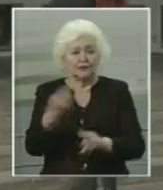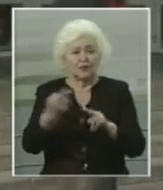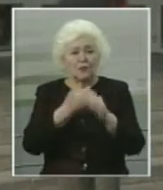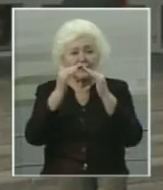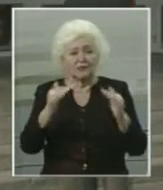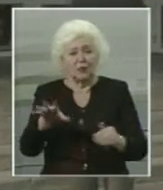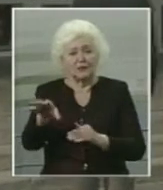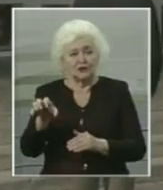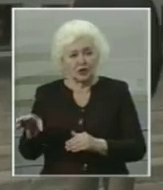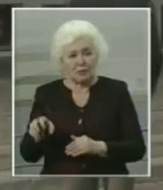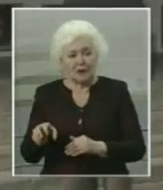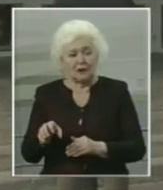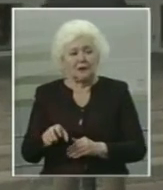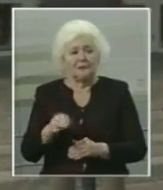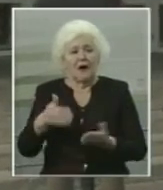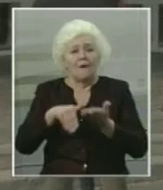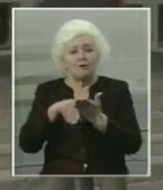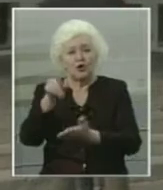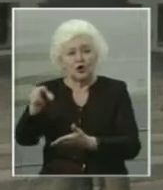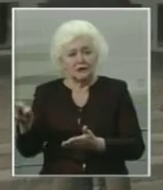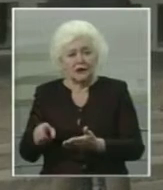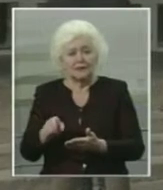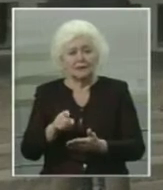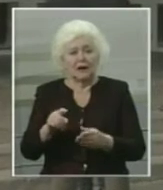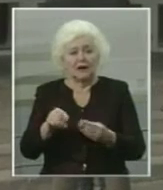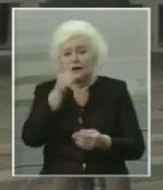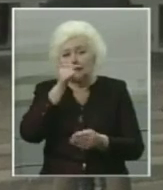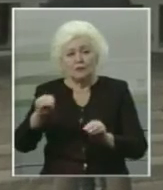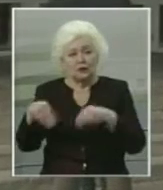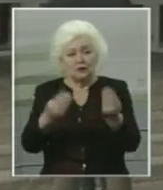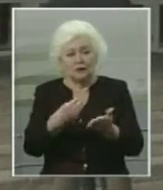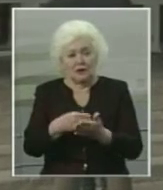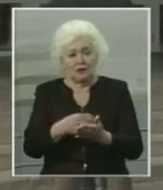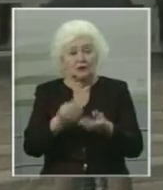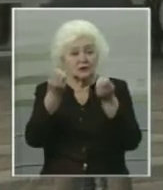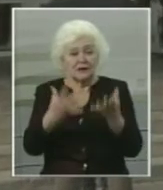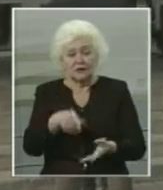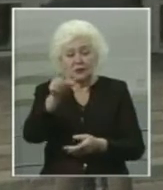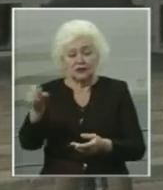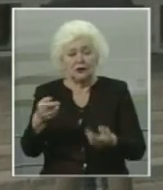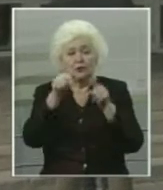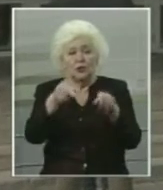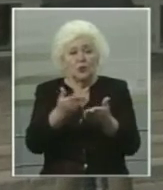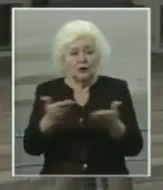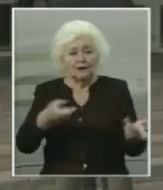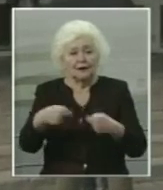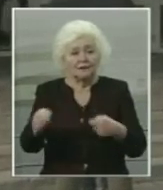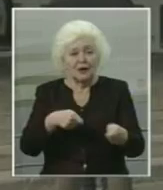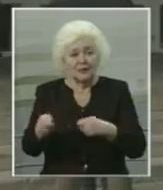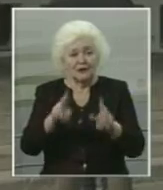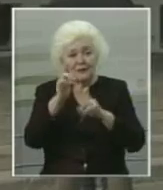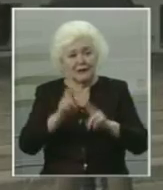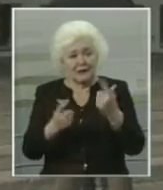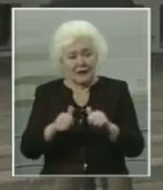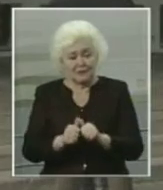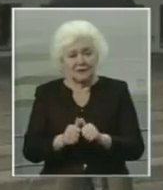тварин. Волонтерам не виділять кошти. Волонтери – це просто люди. У них немає підприємства, у них немає,